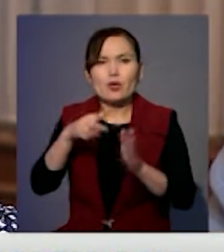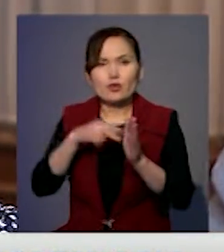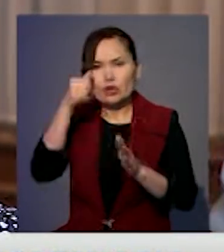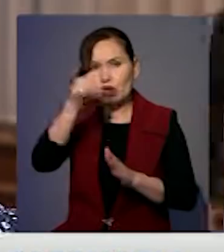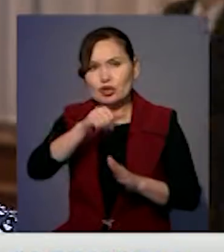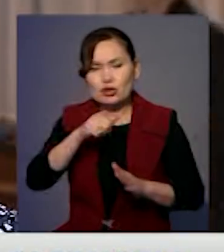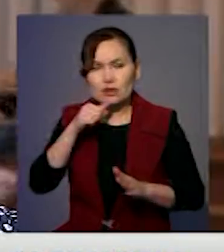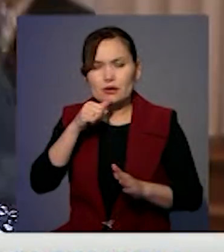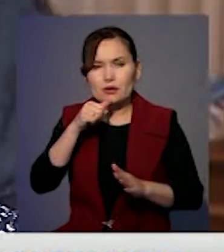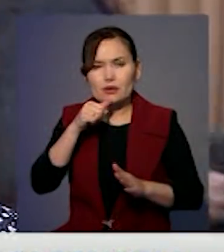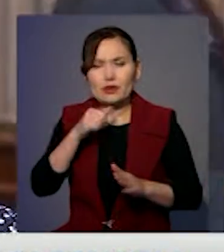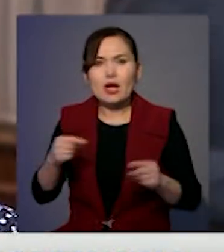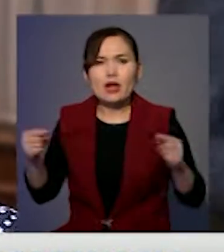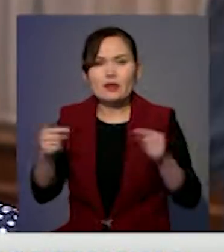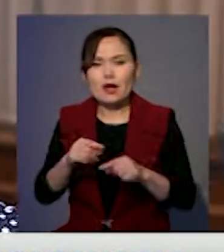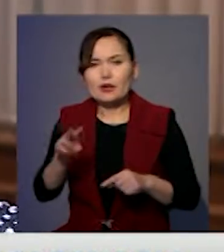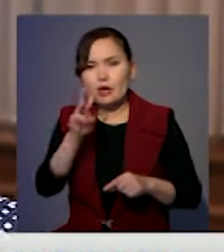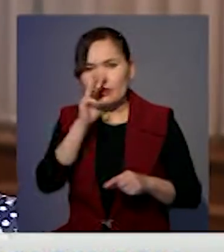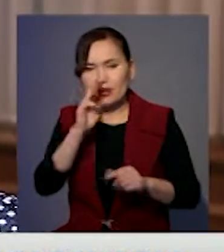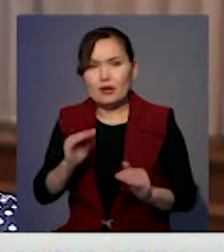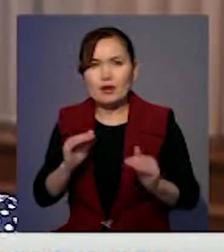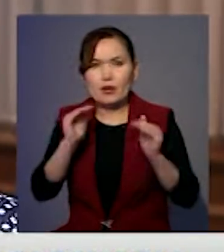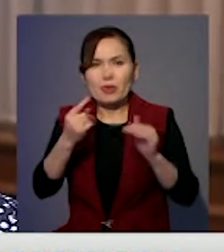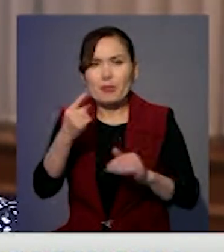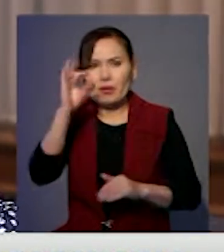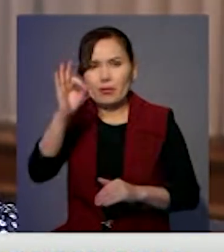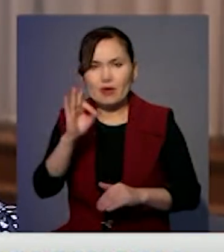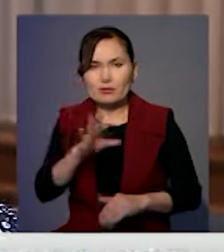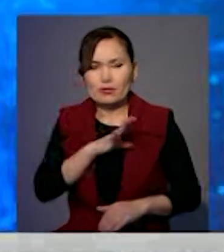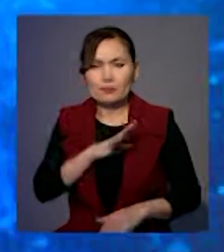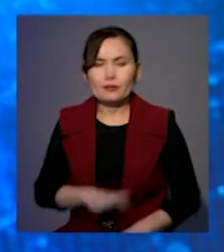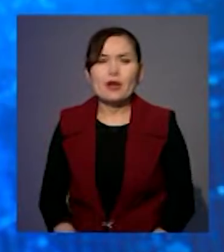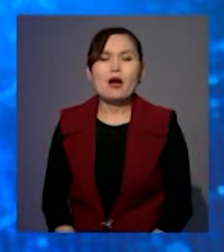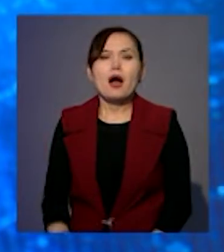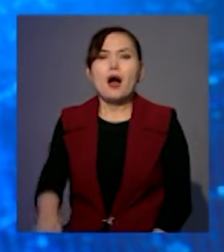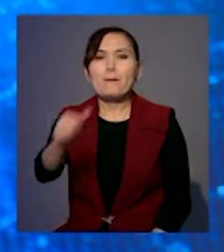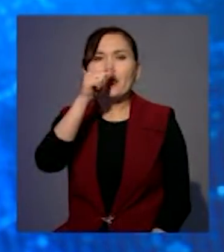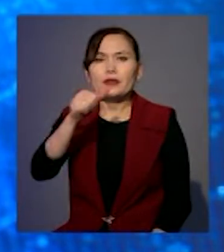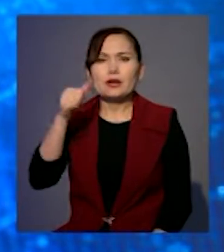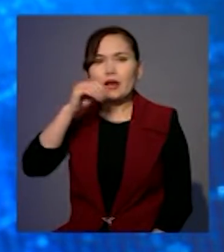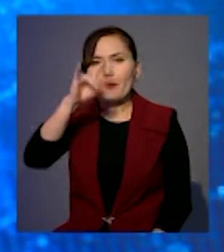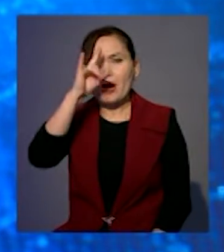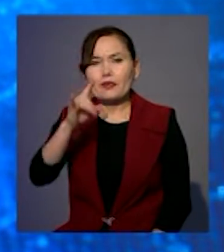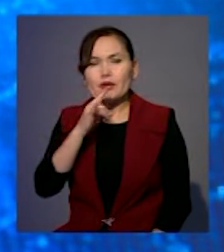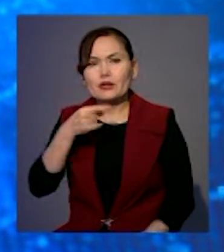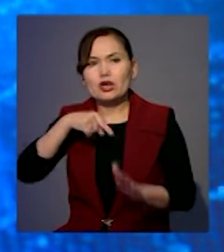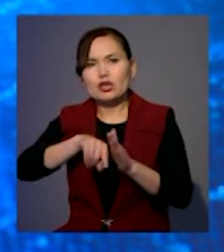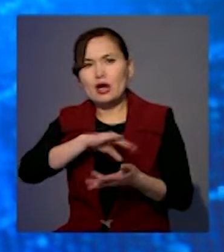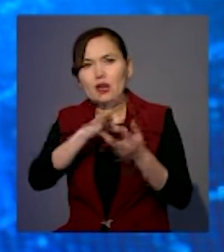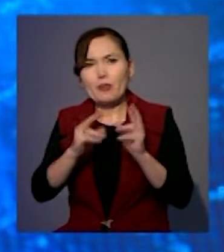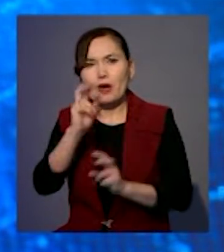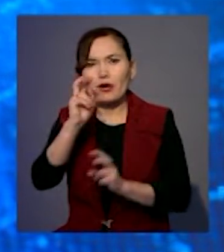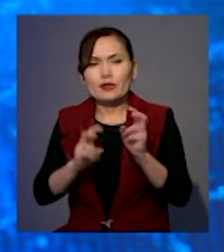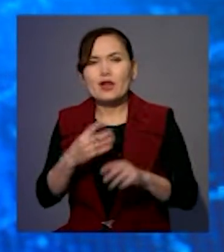жылы нақты табыстардың өсуі тек қана 1% болды. Былтыр Қазақстанда ішкі жалпы өнім